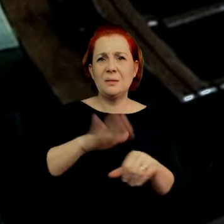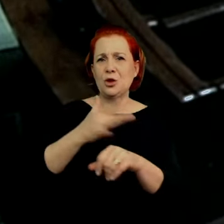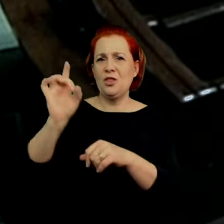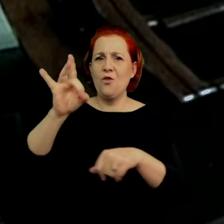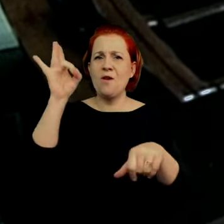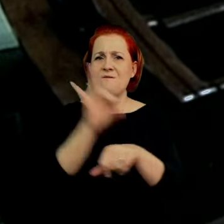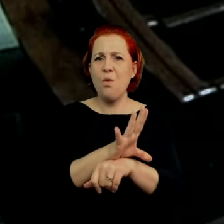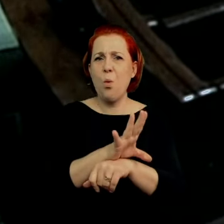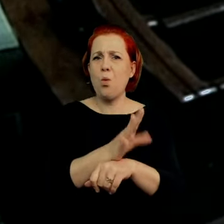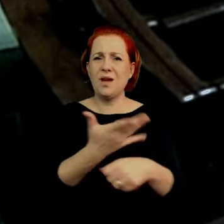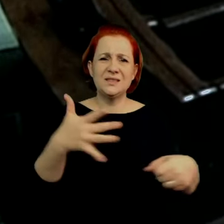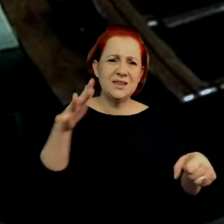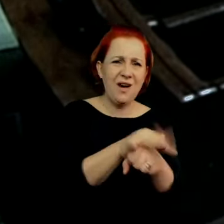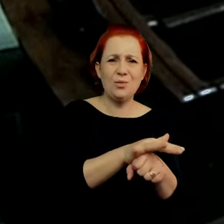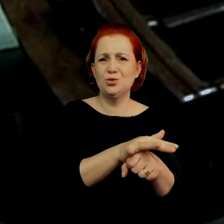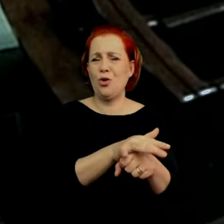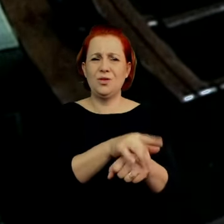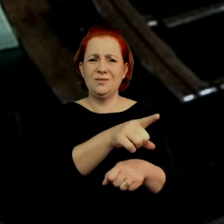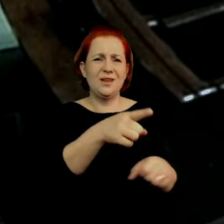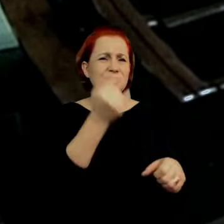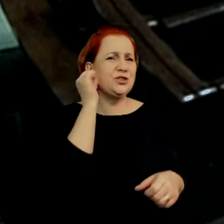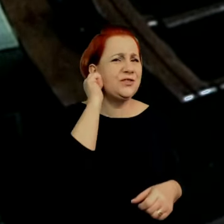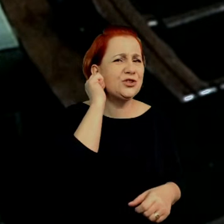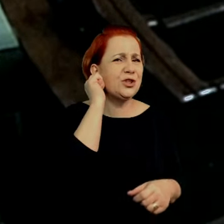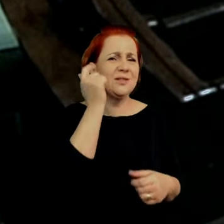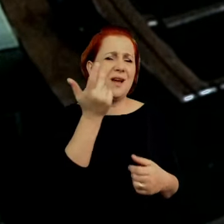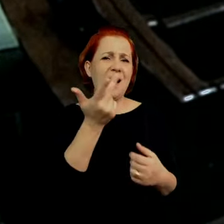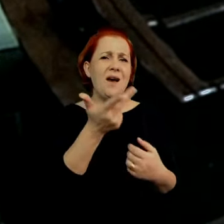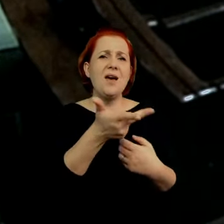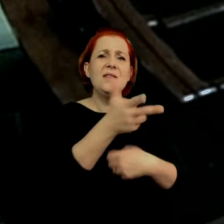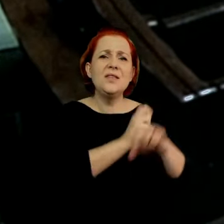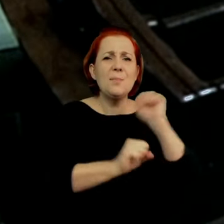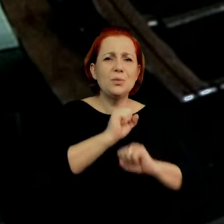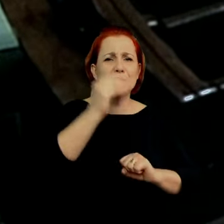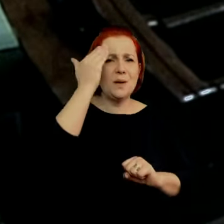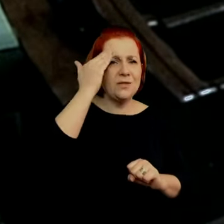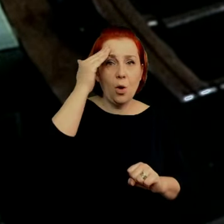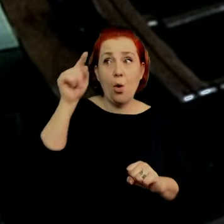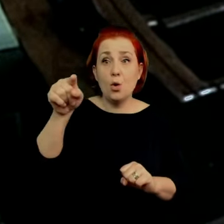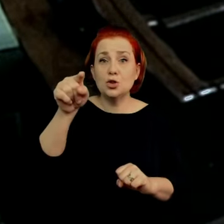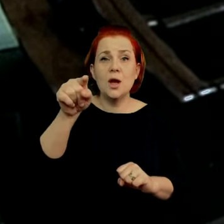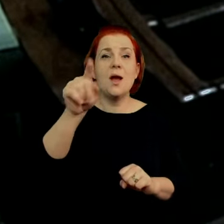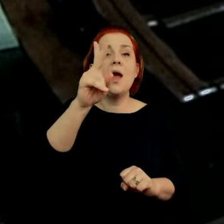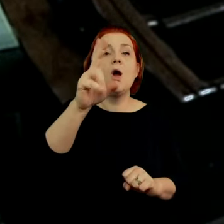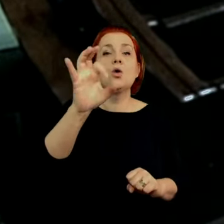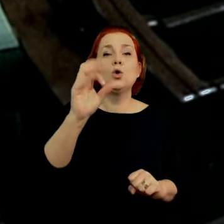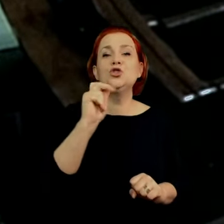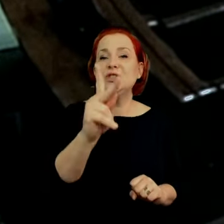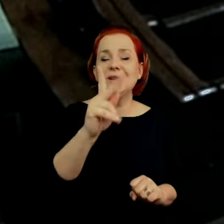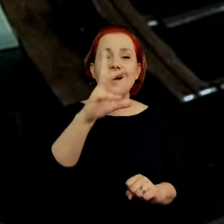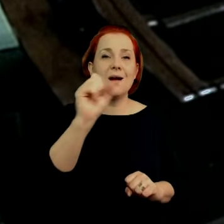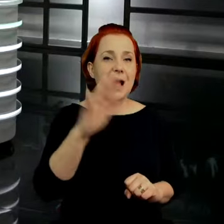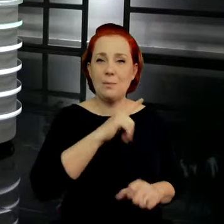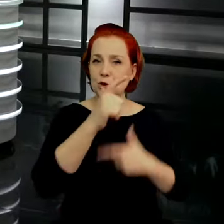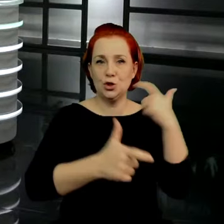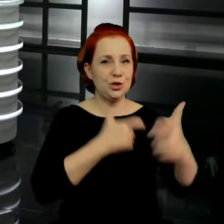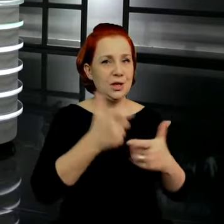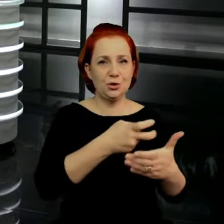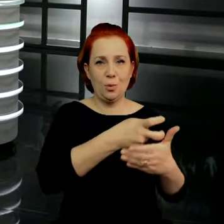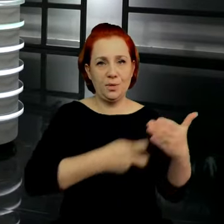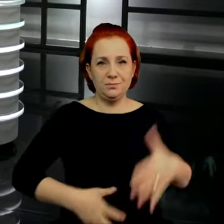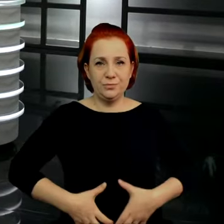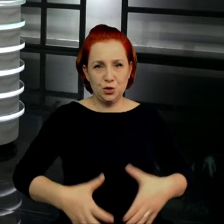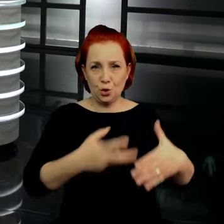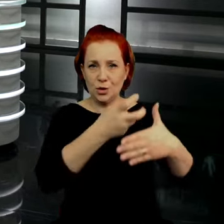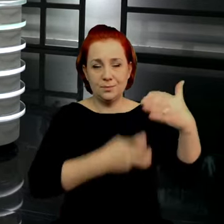niepełnosprawnej umysłowo on nie zrobiłby aborcji, powołałby się na klauzulę sumienia. Czy to była taka granica już dla pani nie do